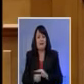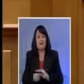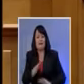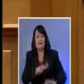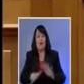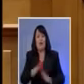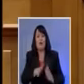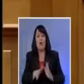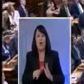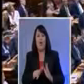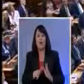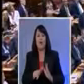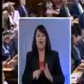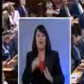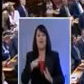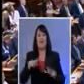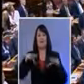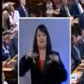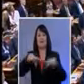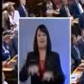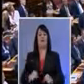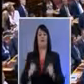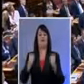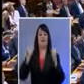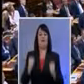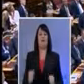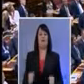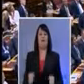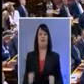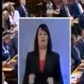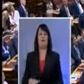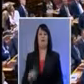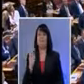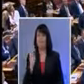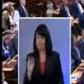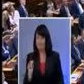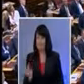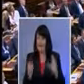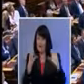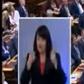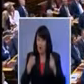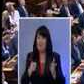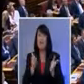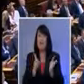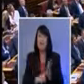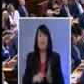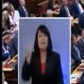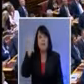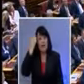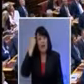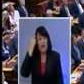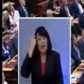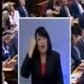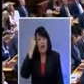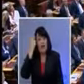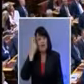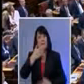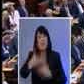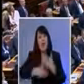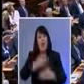μακριά από τις καρέκλες της εξουσίας. Αλλά κύριοι της αντιπολίτευσης, πρέπει να το χωνέψετε. Θα μείνετε για